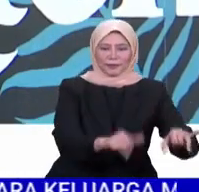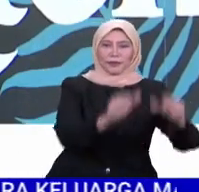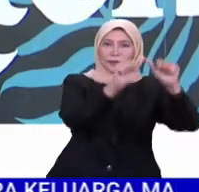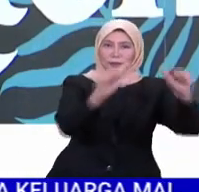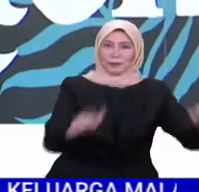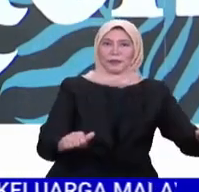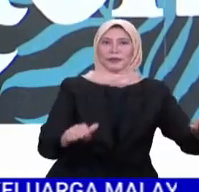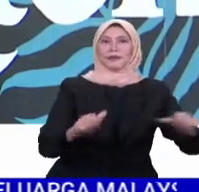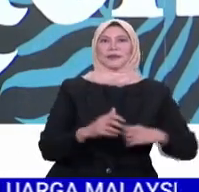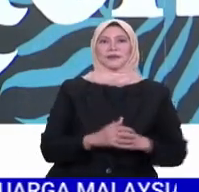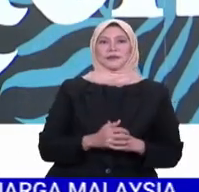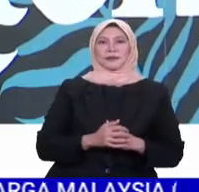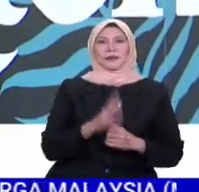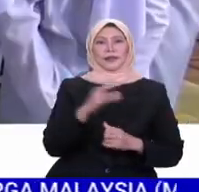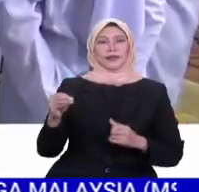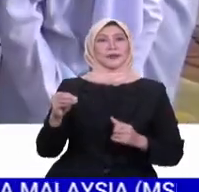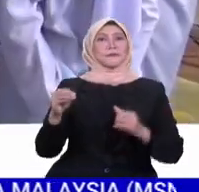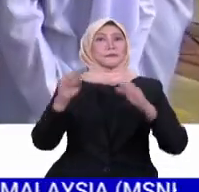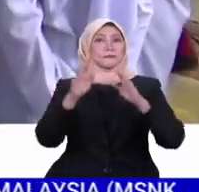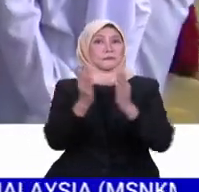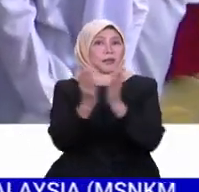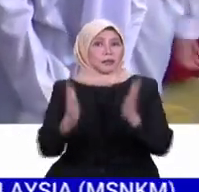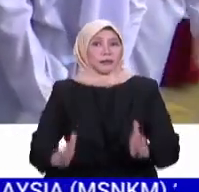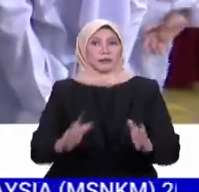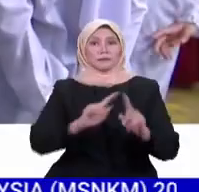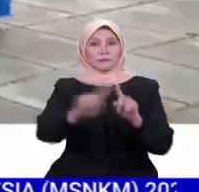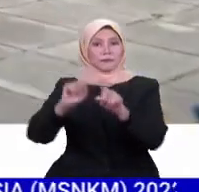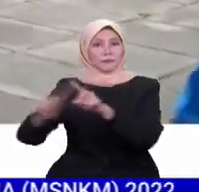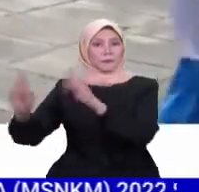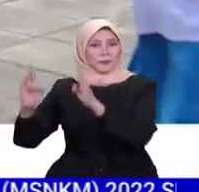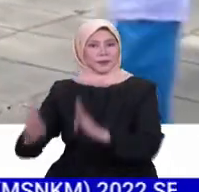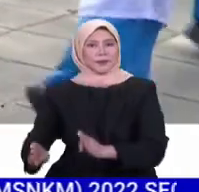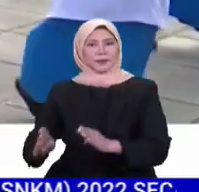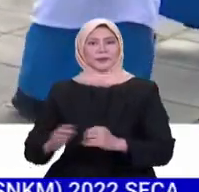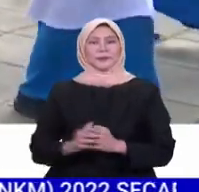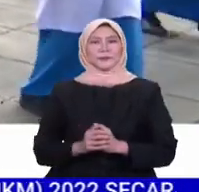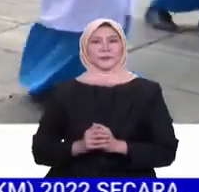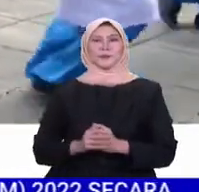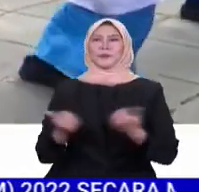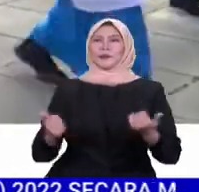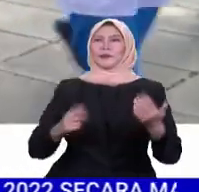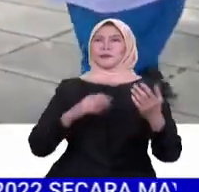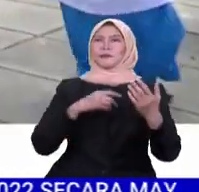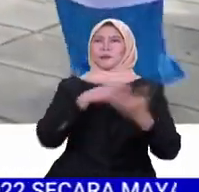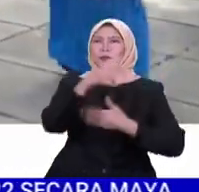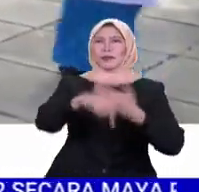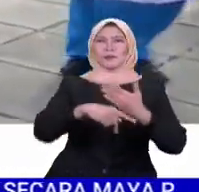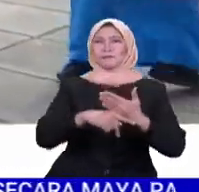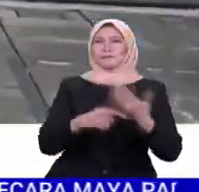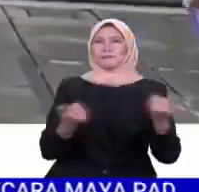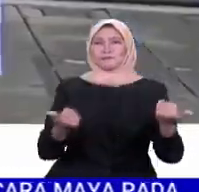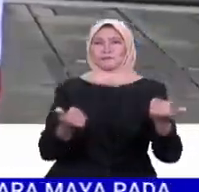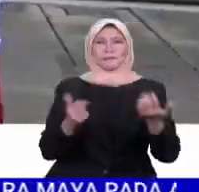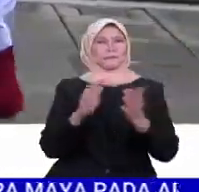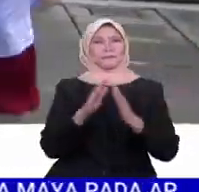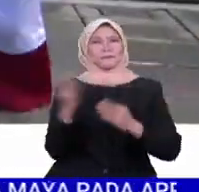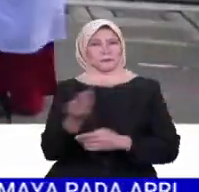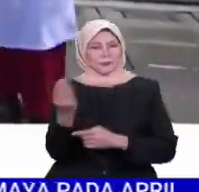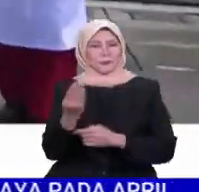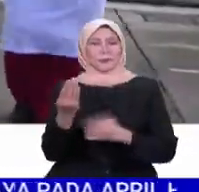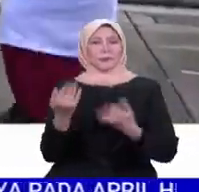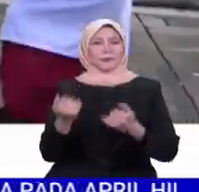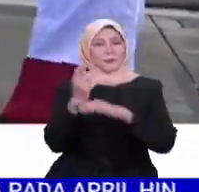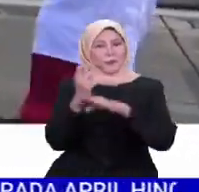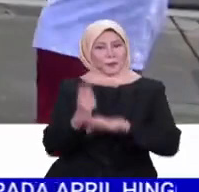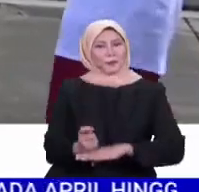dan murid kita juga pelbagai bangsa Hai elemen yang diketengahkan lebih bersifat santai dan dekat dengan rakyat sentuhan